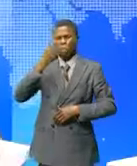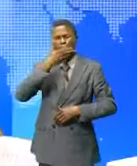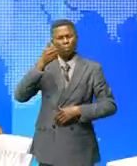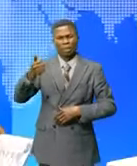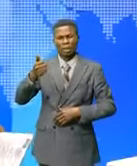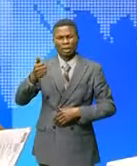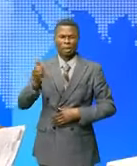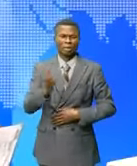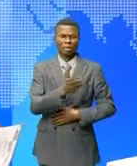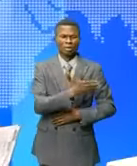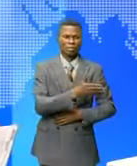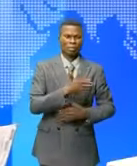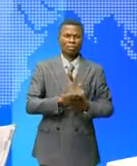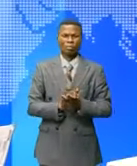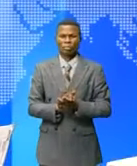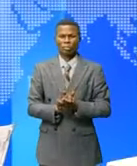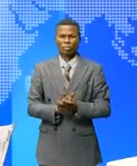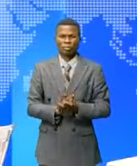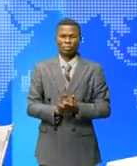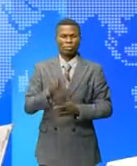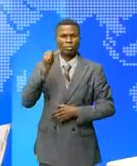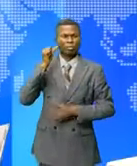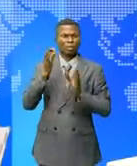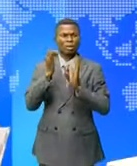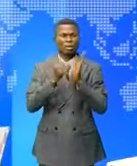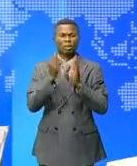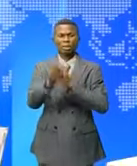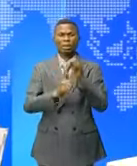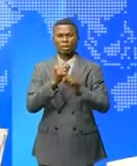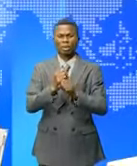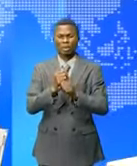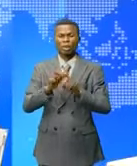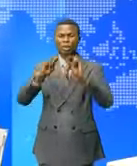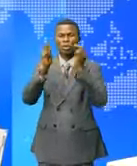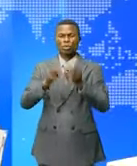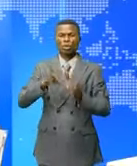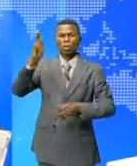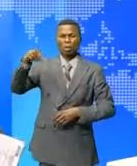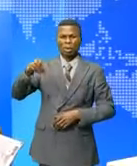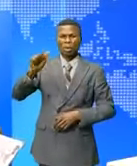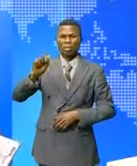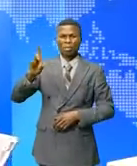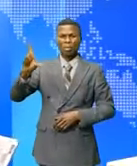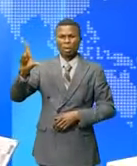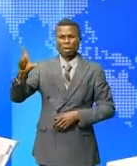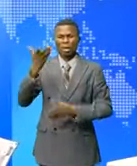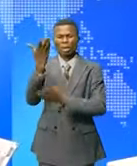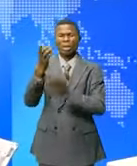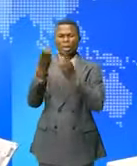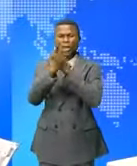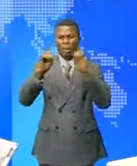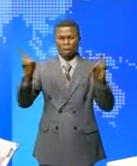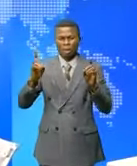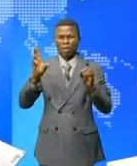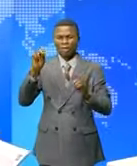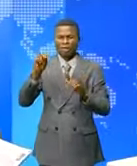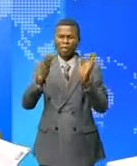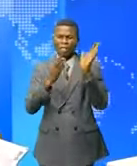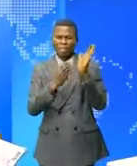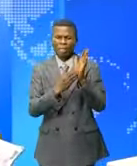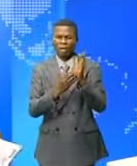moderne. Il y a 26 ans, le militant du parti lumumbiste réclamait la démocratie. Le